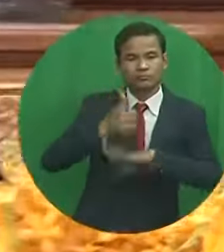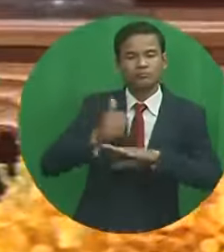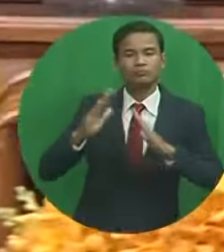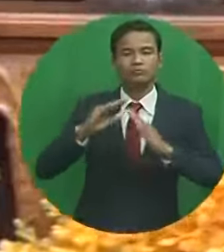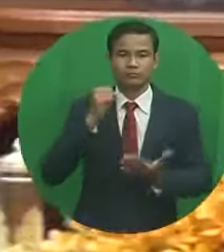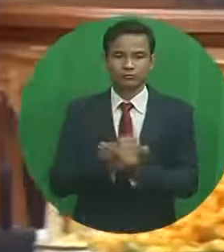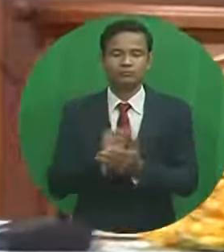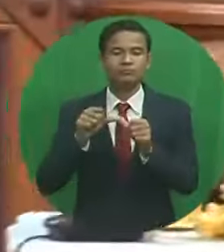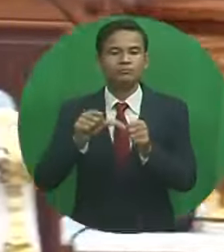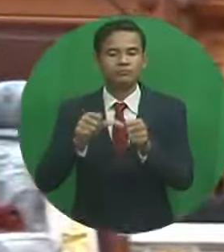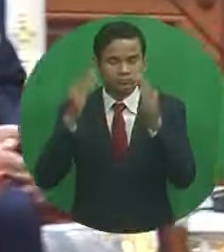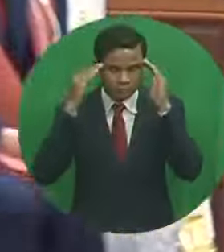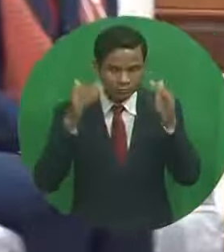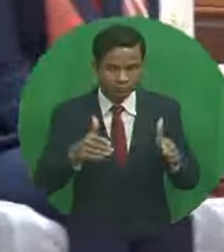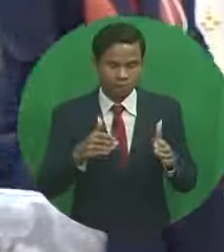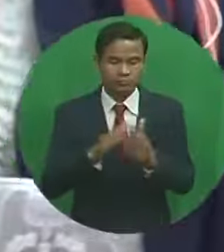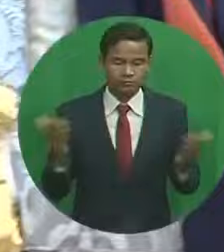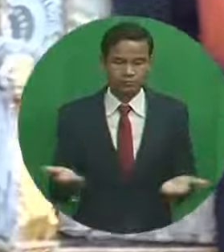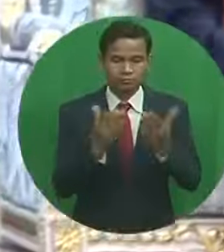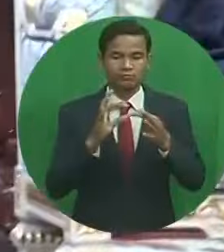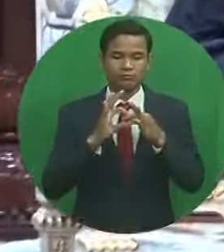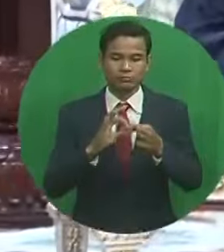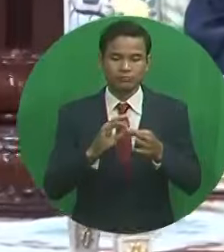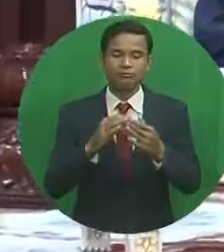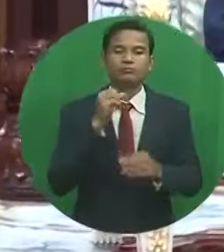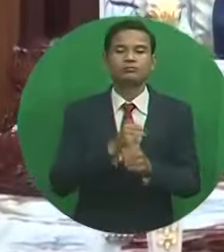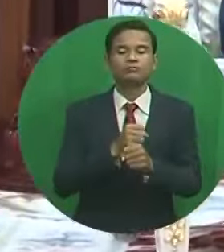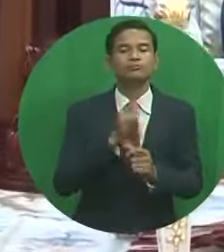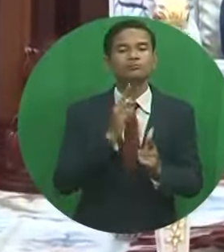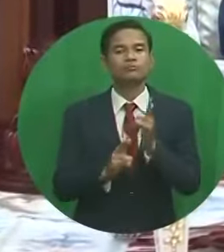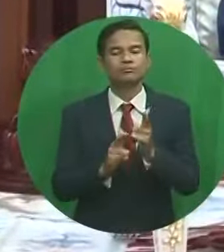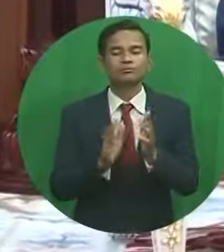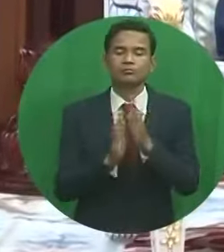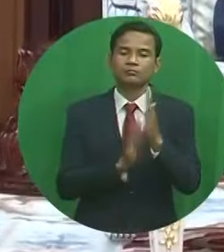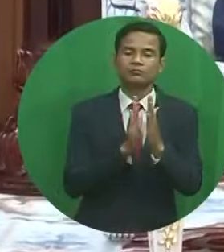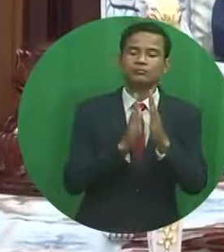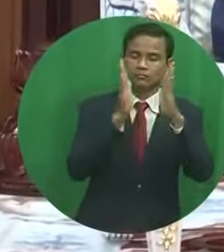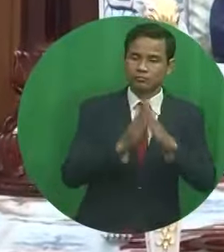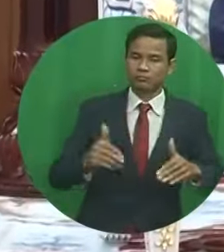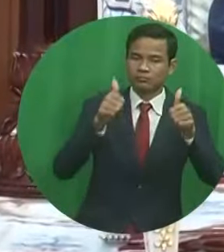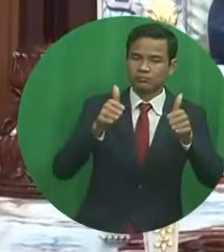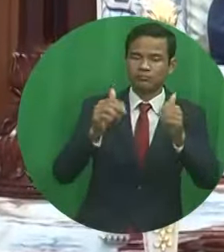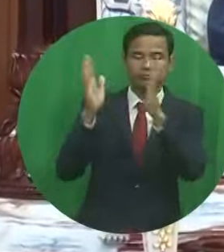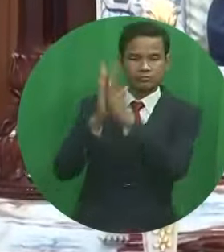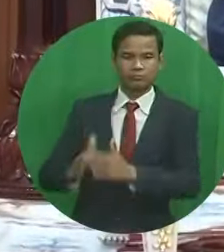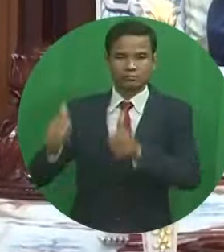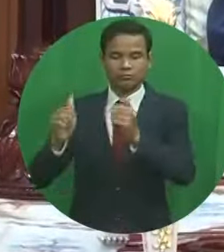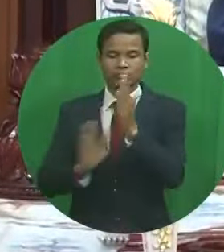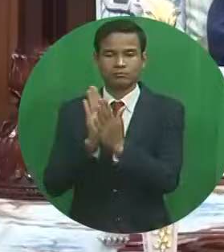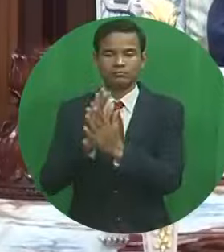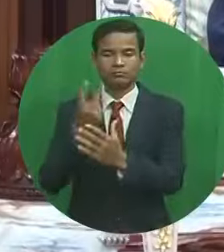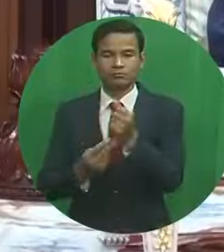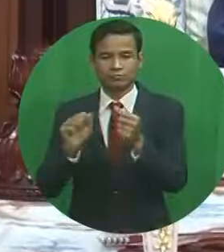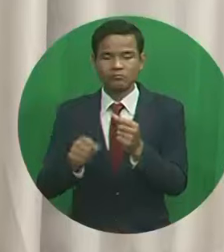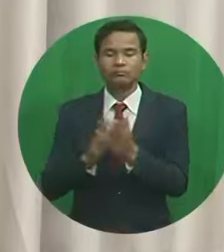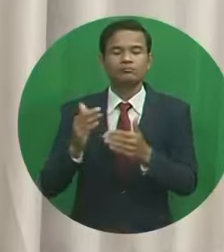តជួយបន្តយកចិត្តទុកដាក់លើកម្ពស់ទំនាក់ទំនងនិងកិច្ចសហប្រតិបត្តិការរវាងរដ្ឋសភាប្រទេសទាំងពីរឲ្យបានគ្រ